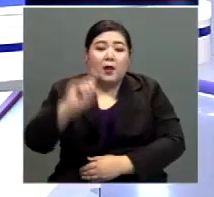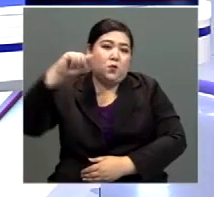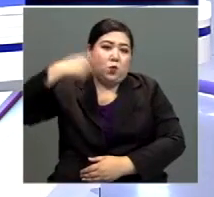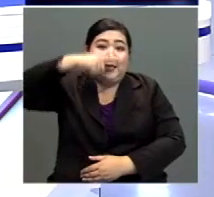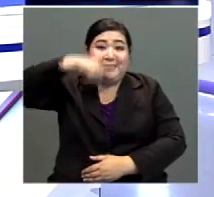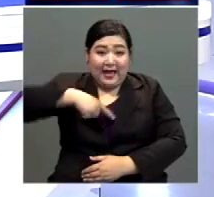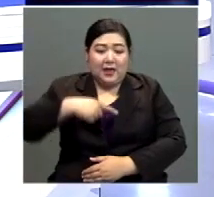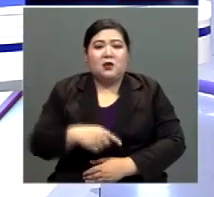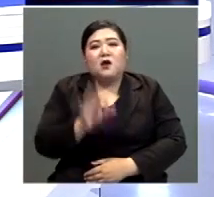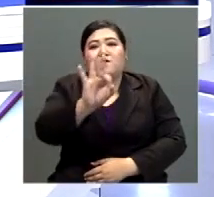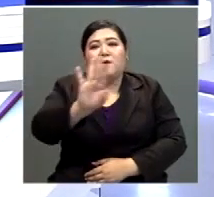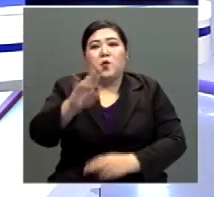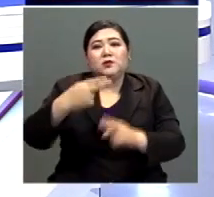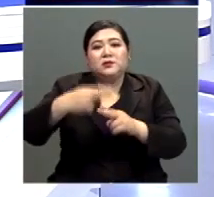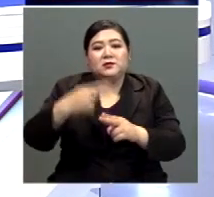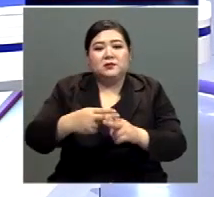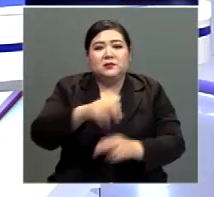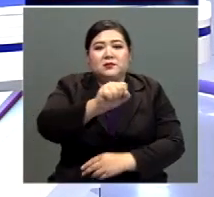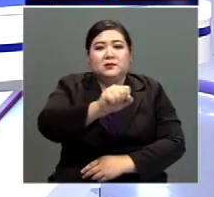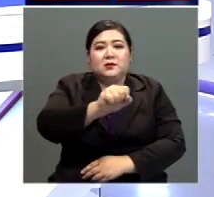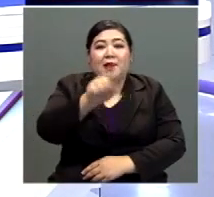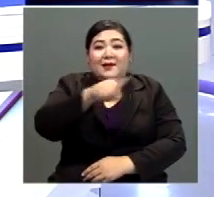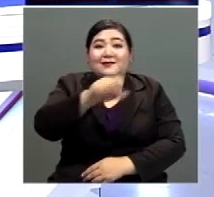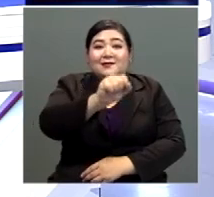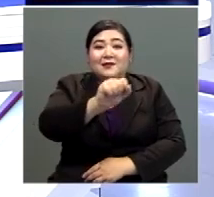แต่ถ้ามีหญิงไทยที่เขาใช้ Facebookที่ชื่อว่า Siri